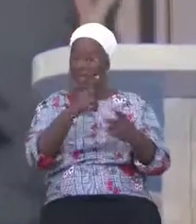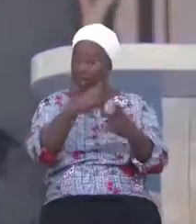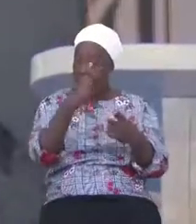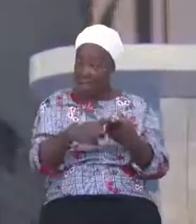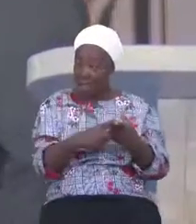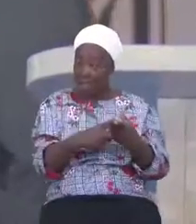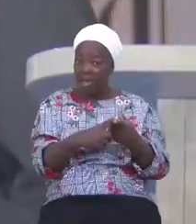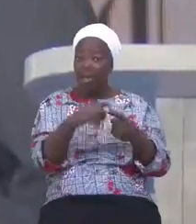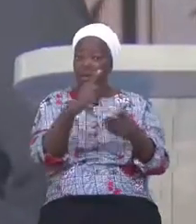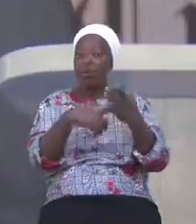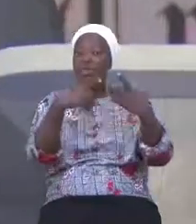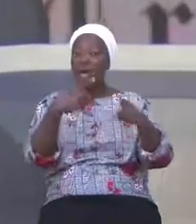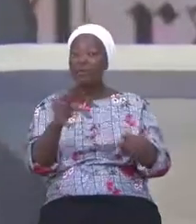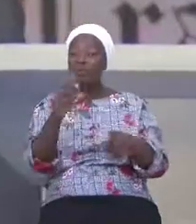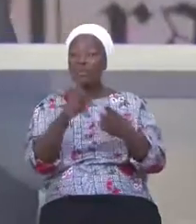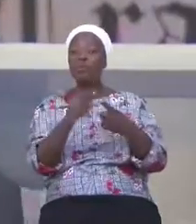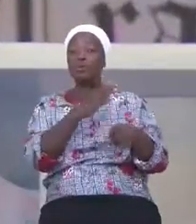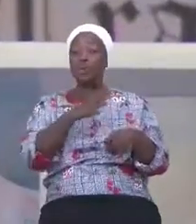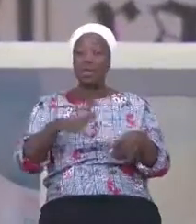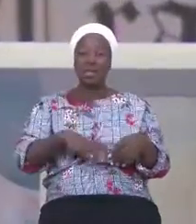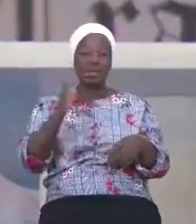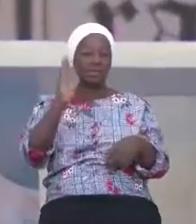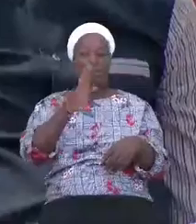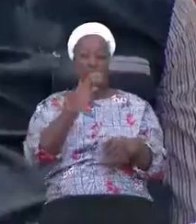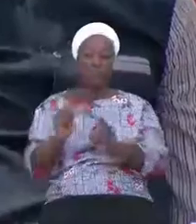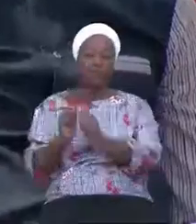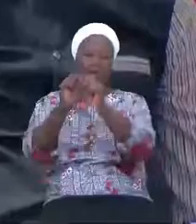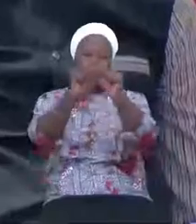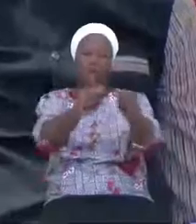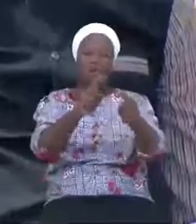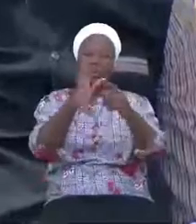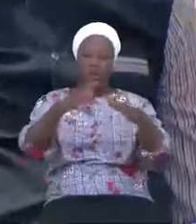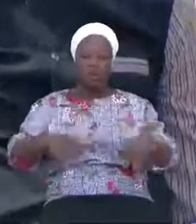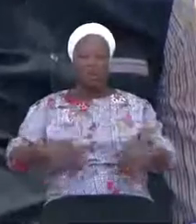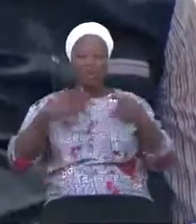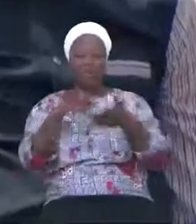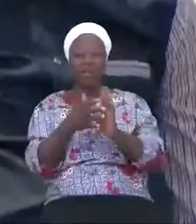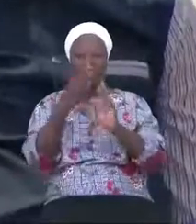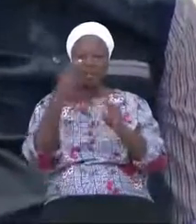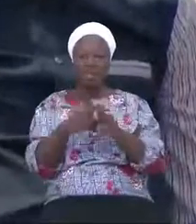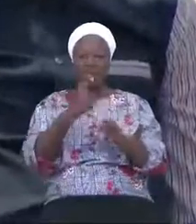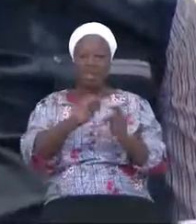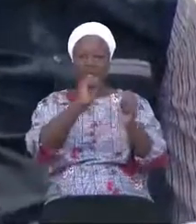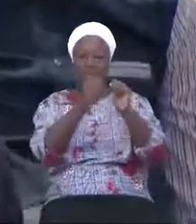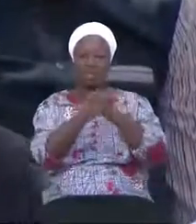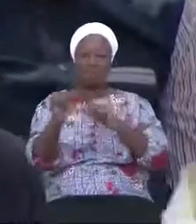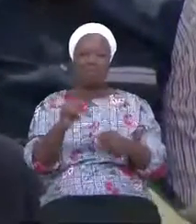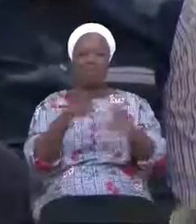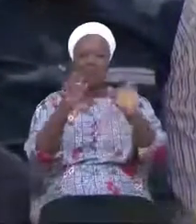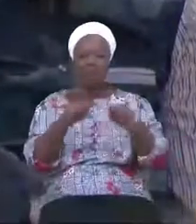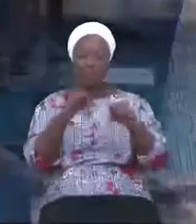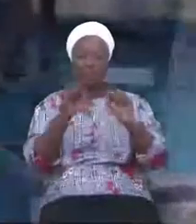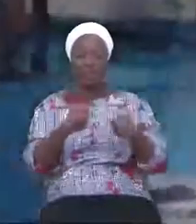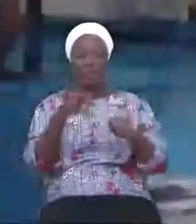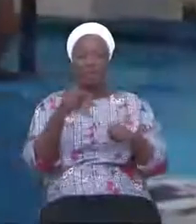ensuite, ce qui est arrivé à Christ sera transféré dans ta vie. Les possibilités